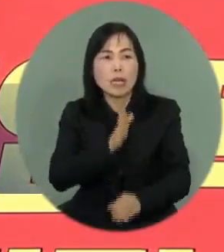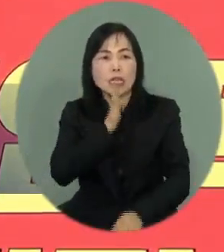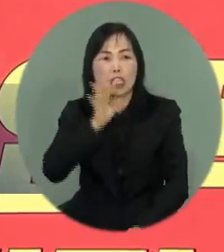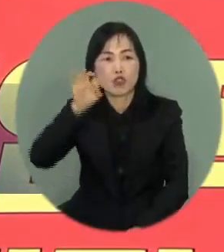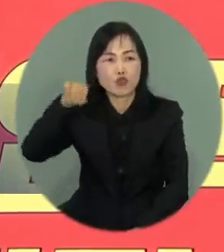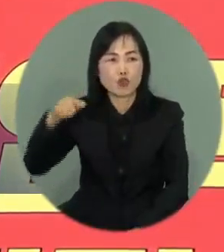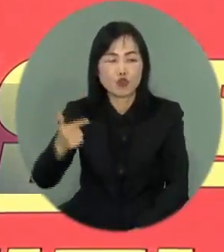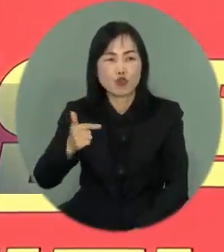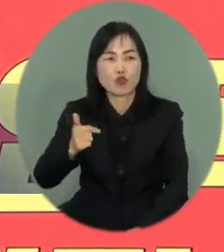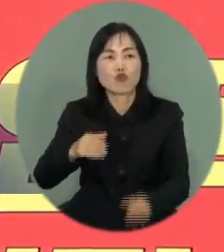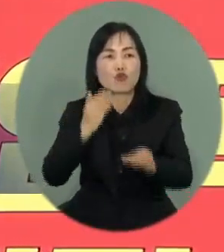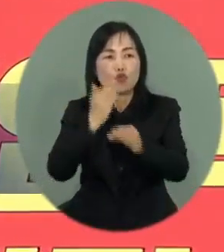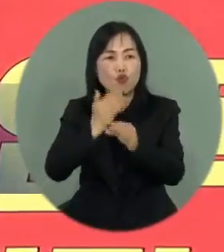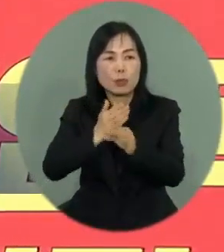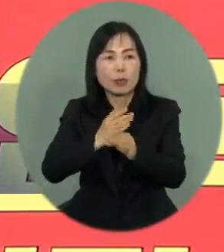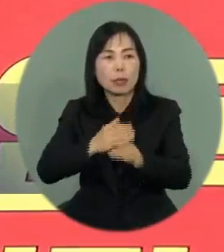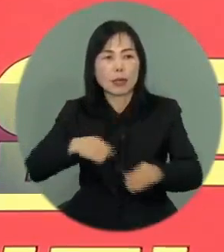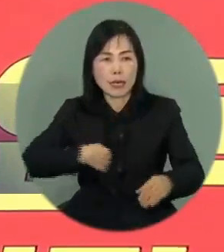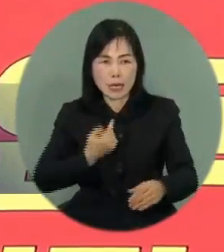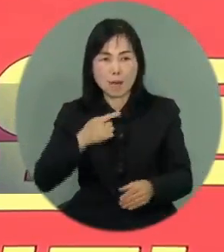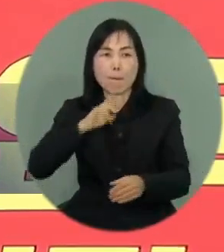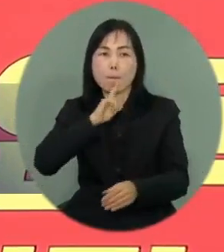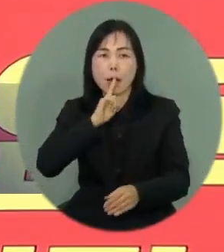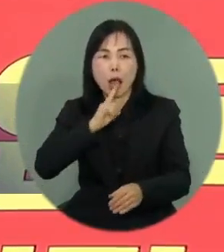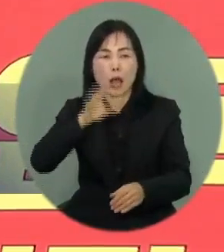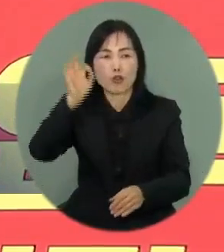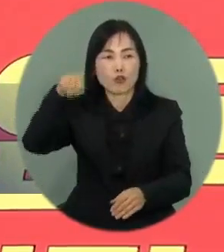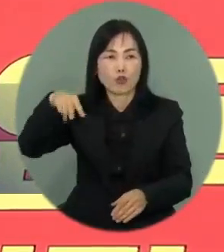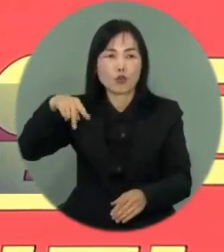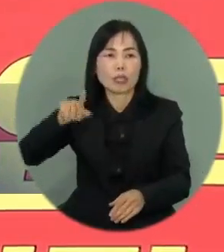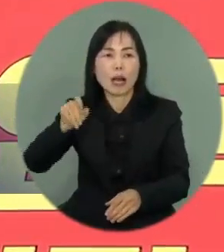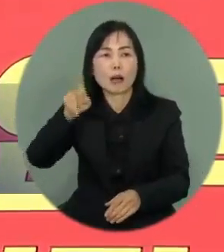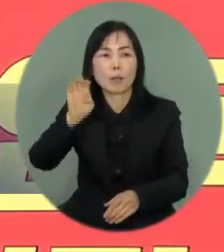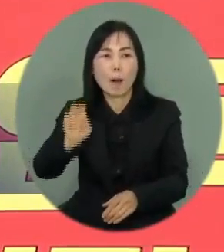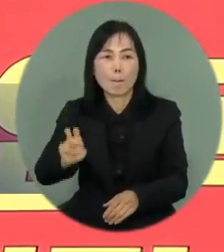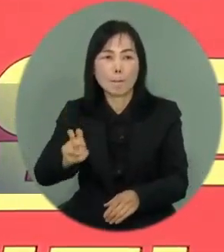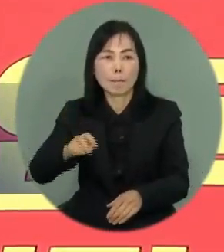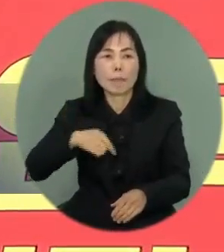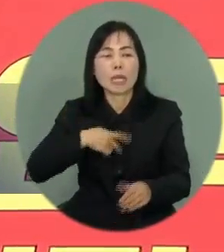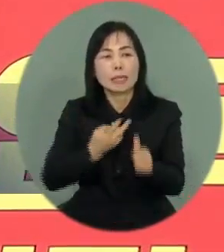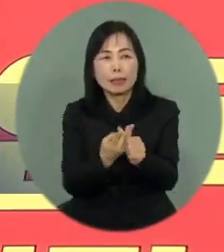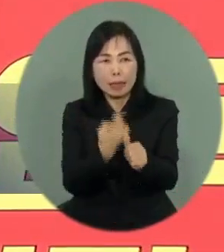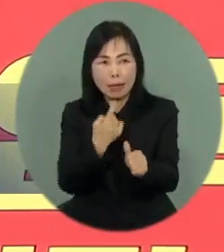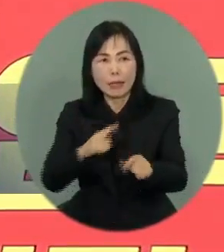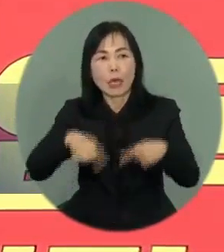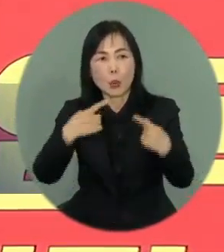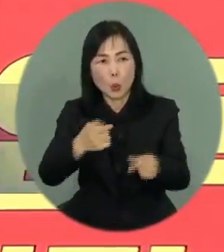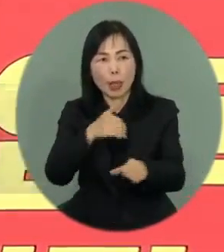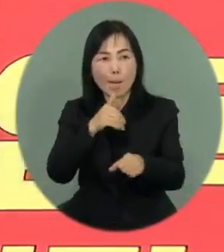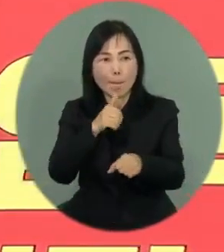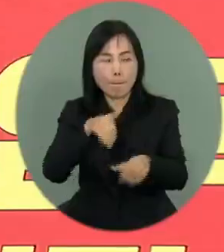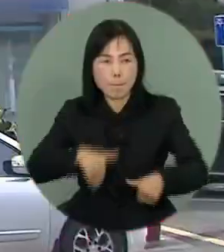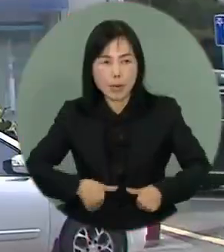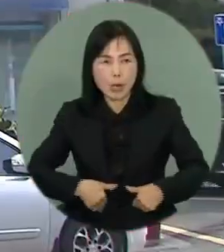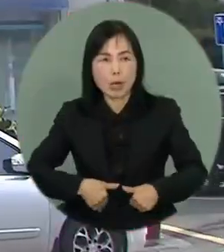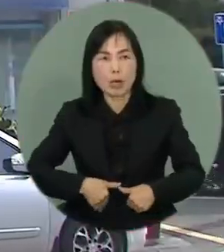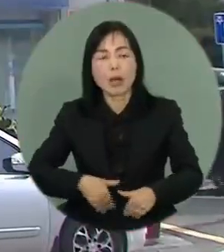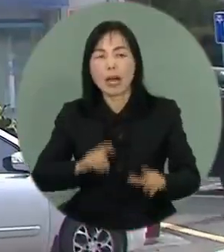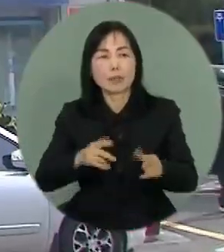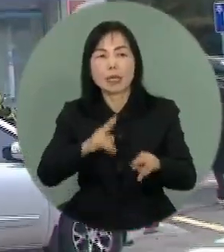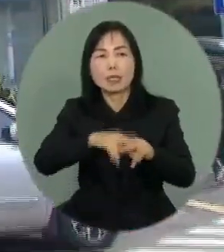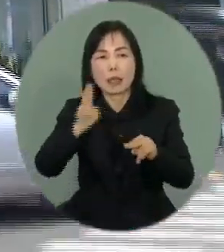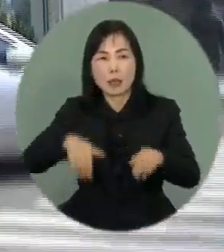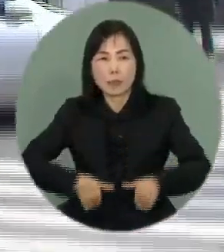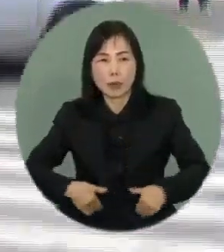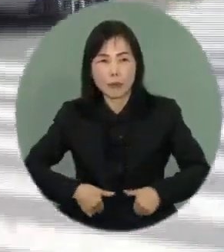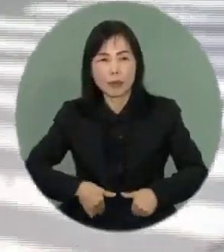자처하는 유상범 의원도 탄핵에 동참을 해야 됩니다. 동참을 하지 않으면 사퇴를 하셔야 합니다.